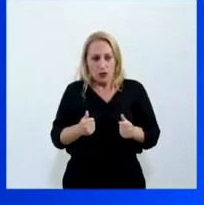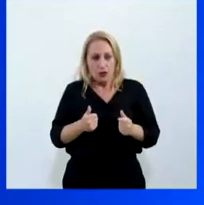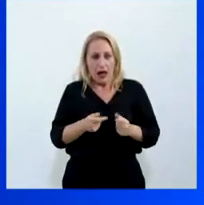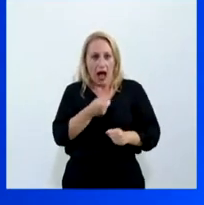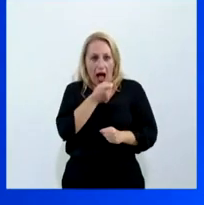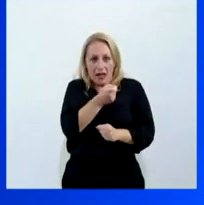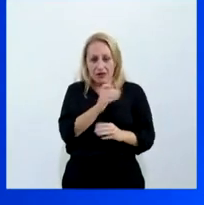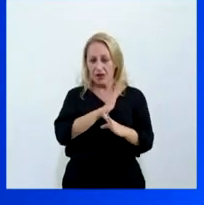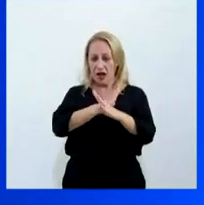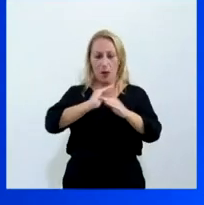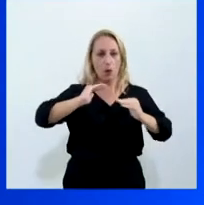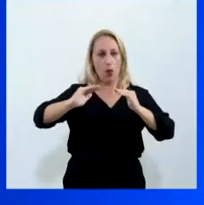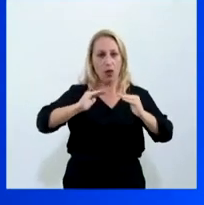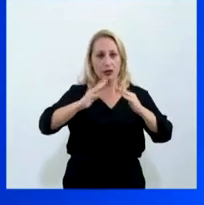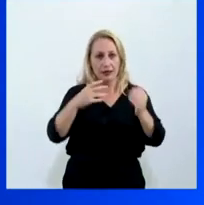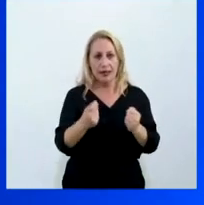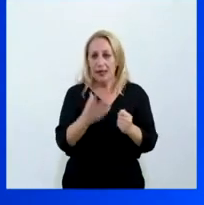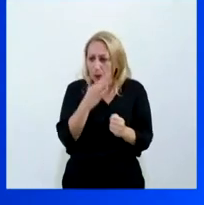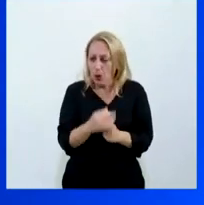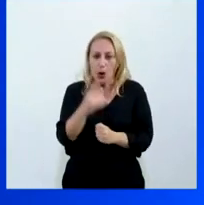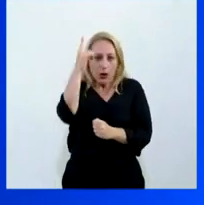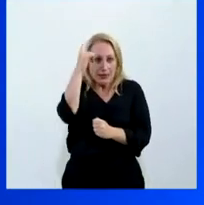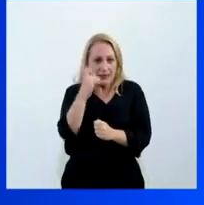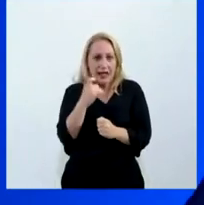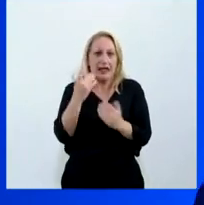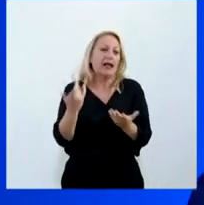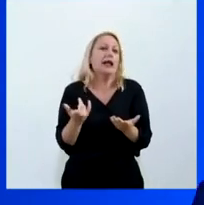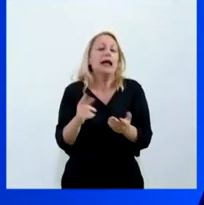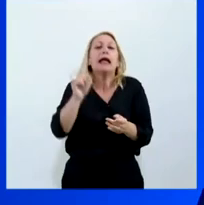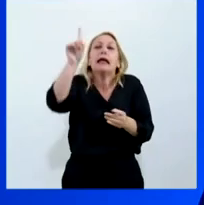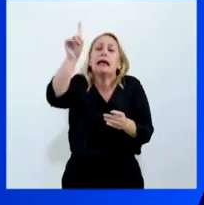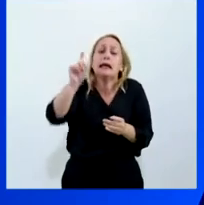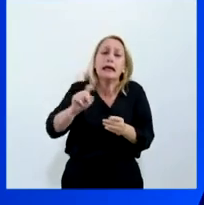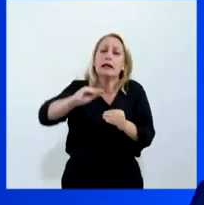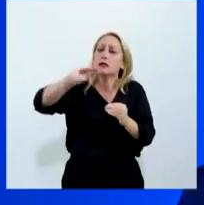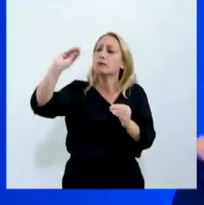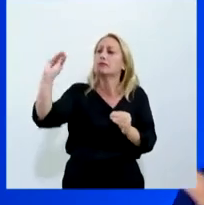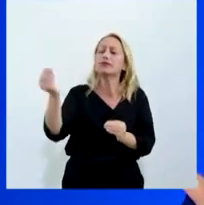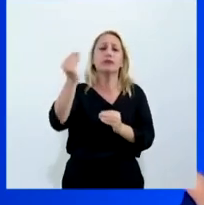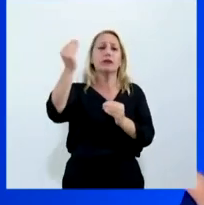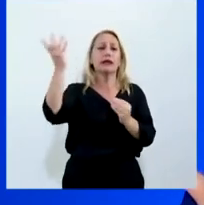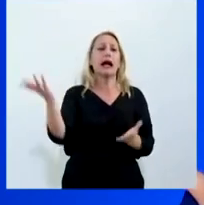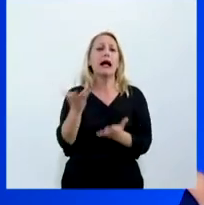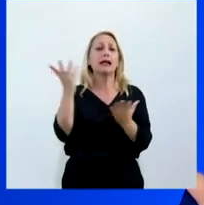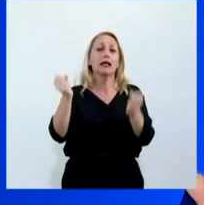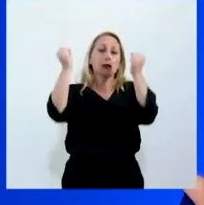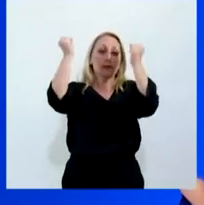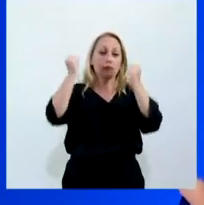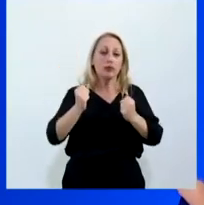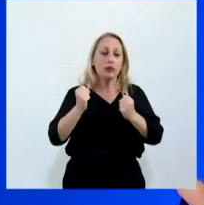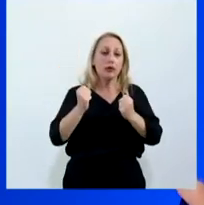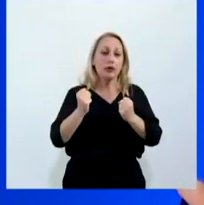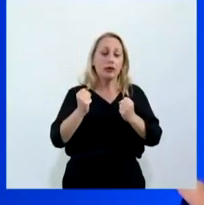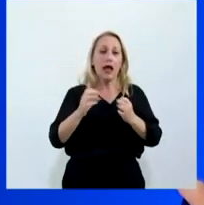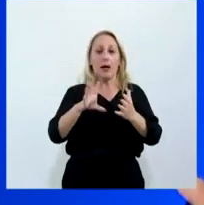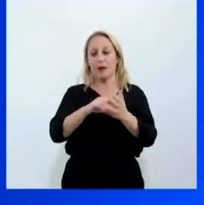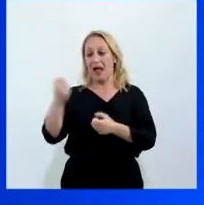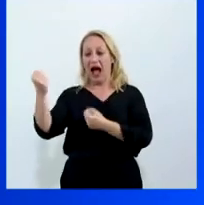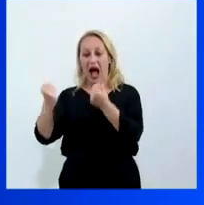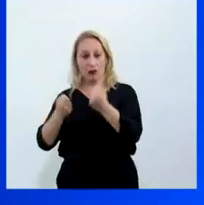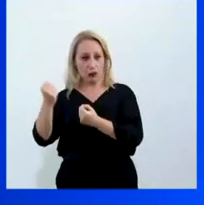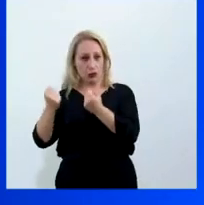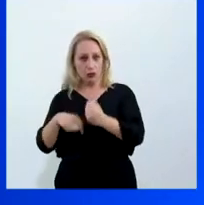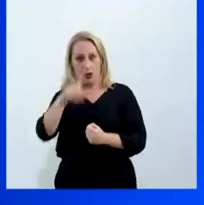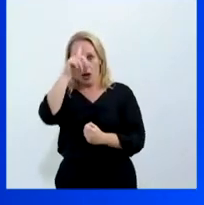απέναντι σε κάτι το οποίο γνωρίζει ότι είναι πιθανόν να συμβεί κάποια στιγμή. Έχουμε υποχρεωτική ασφάλιση αυτοκινήτων.